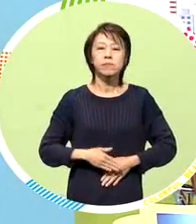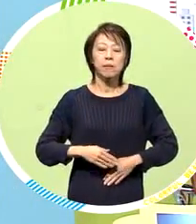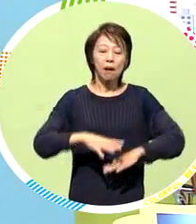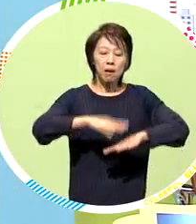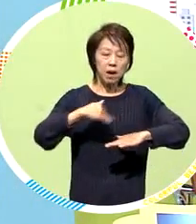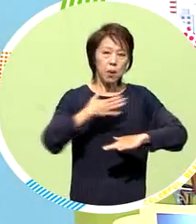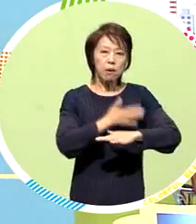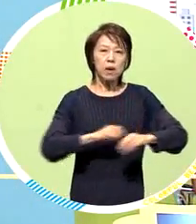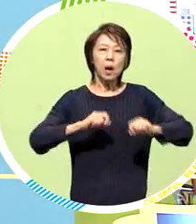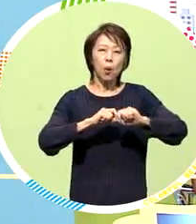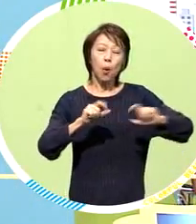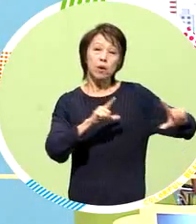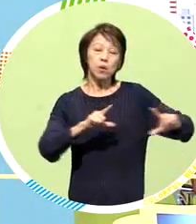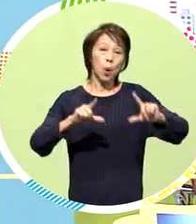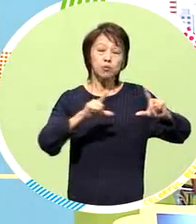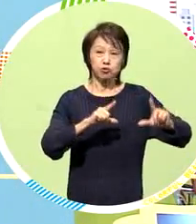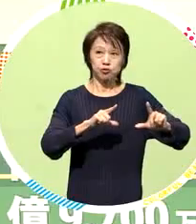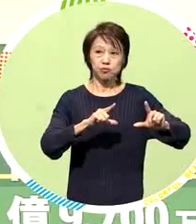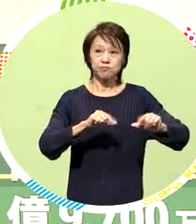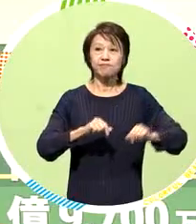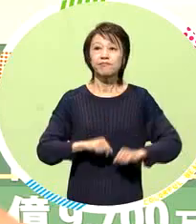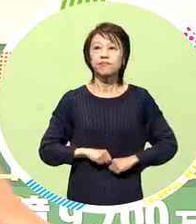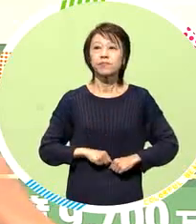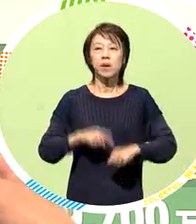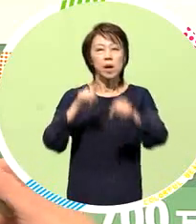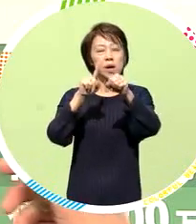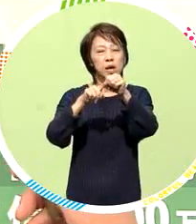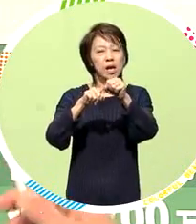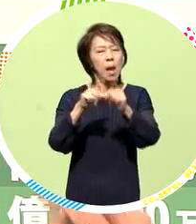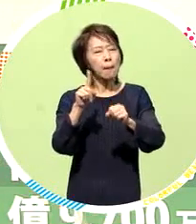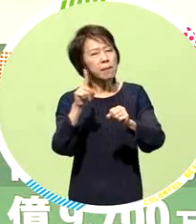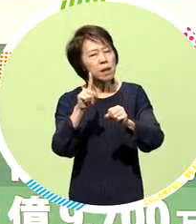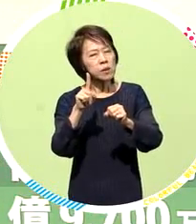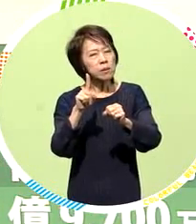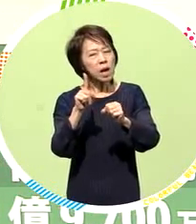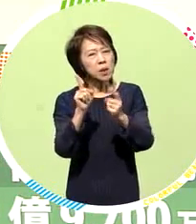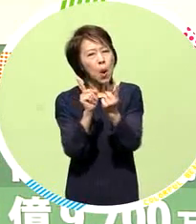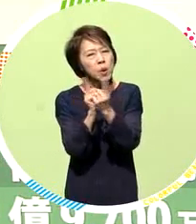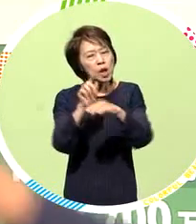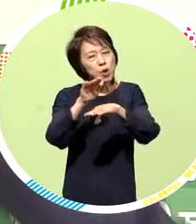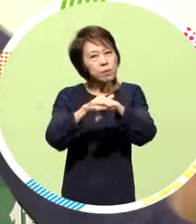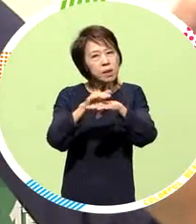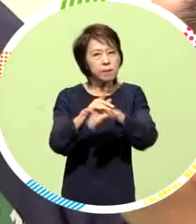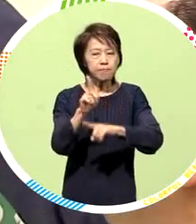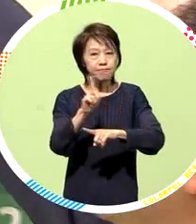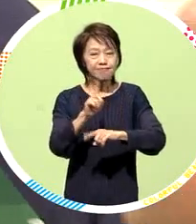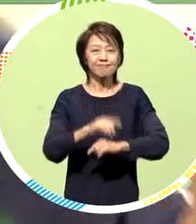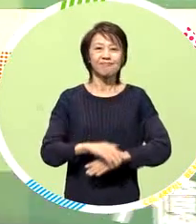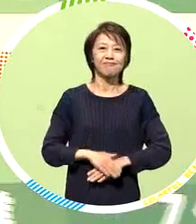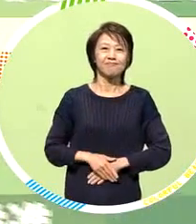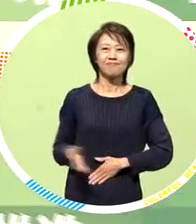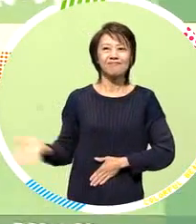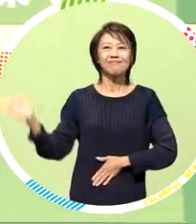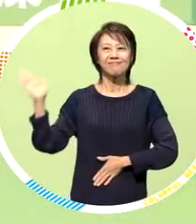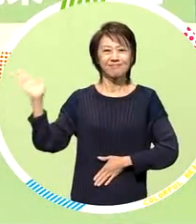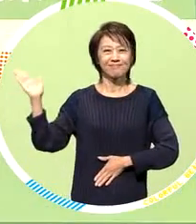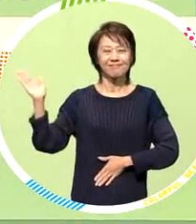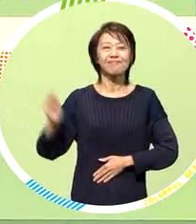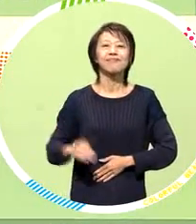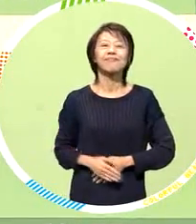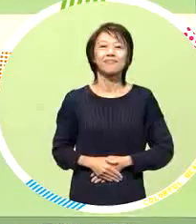これ大事ですね健康庁舎実現に向けたなんとかの取り組みサーブに何でしょうかクイズですか